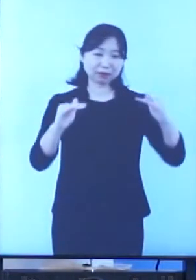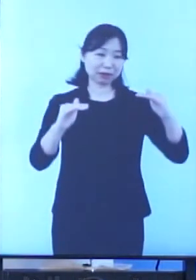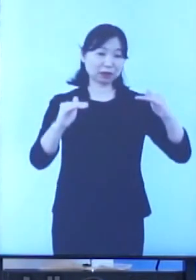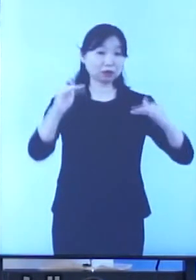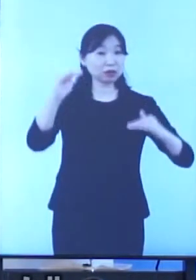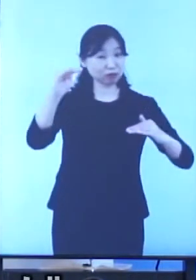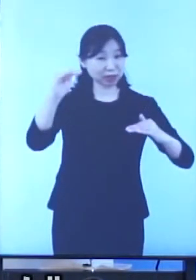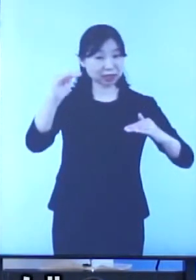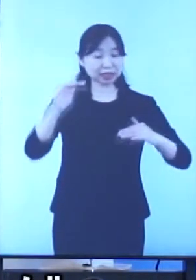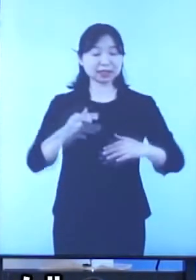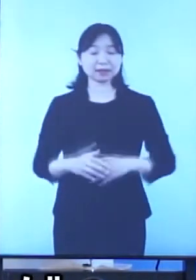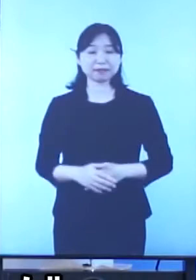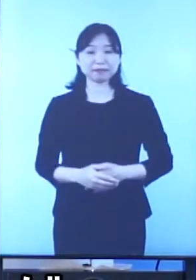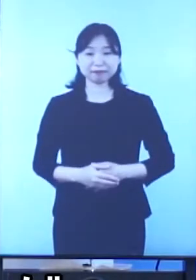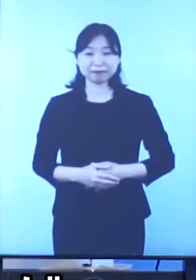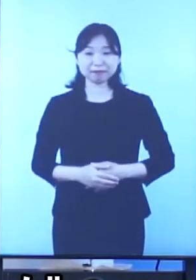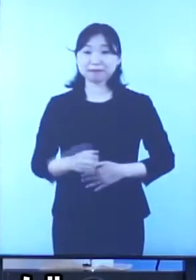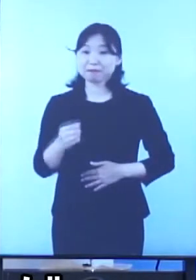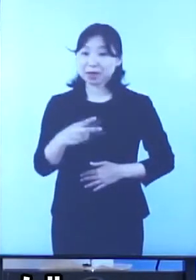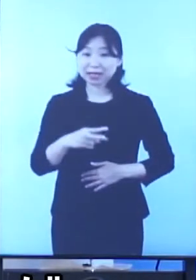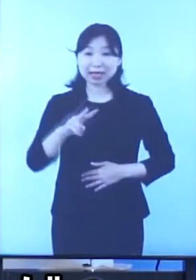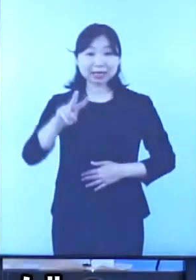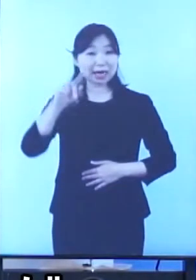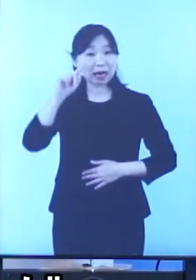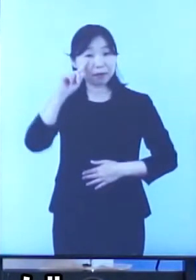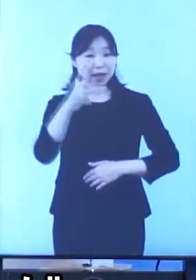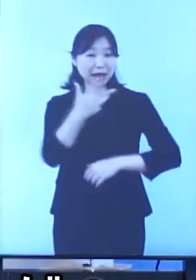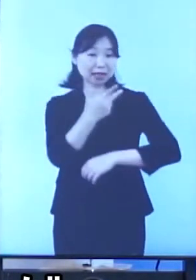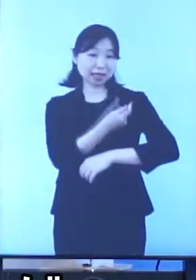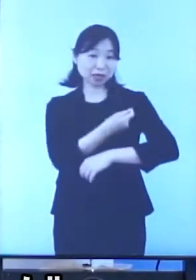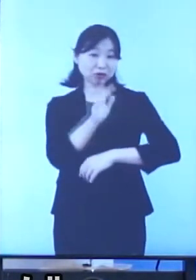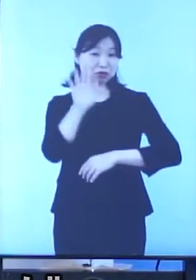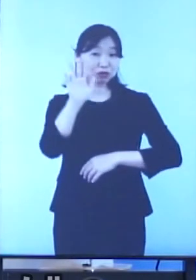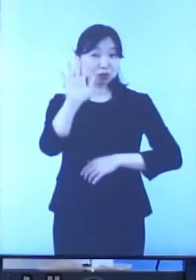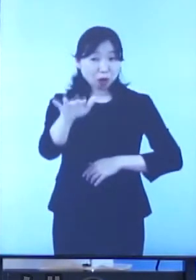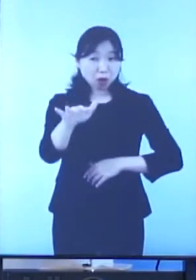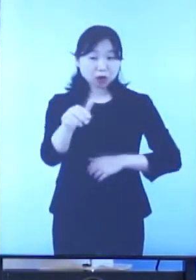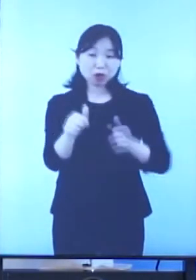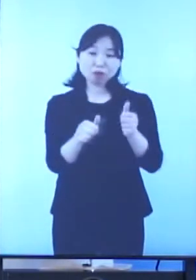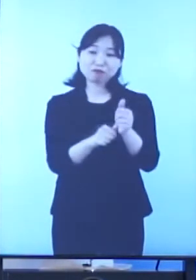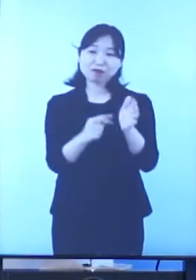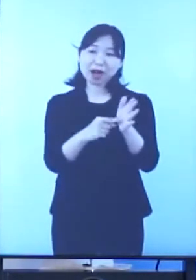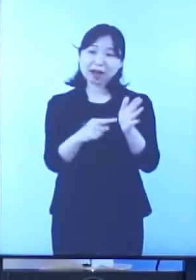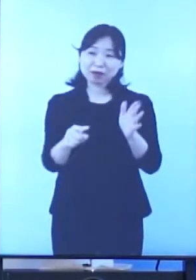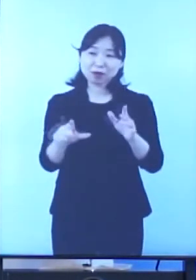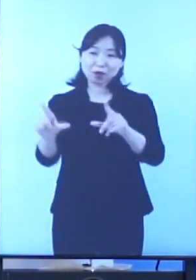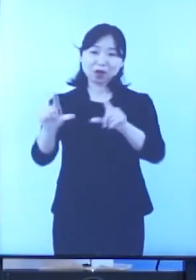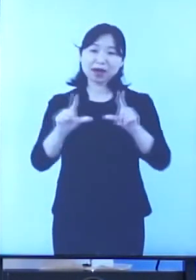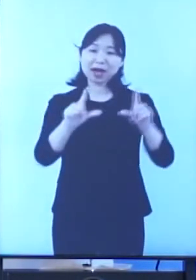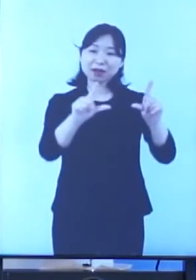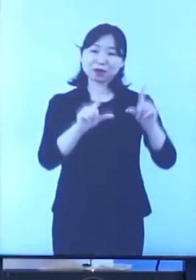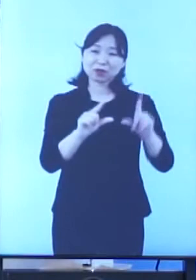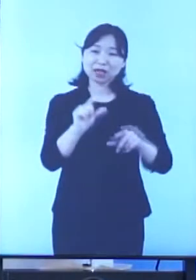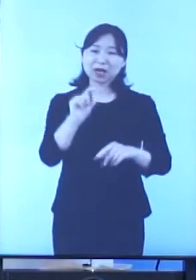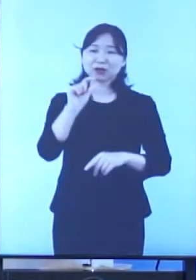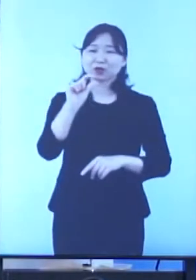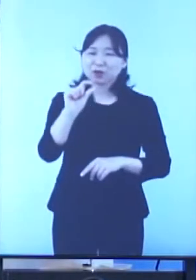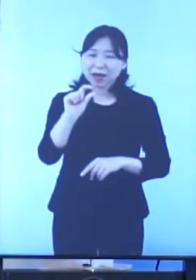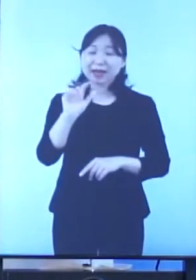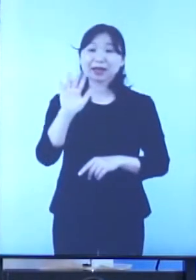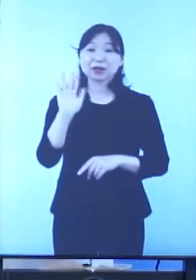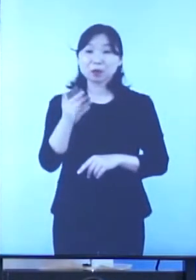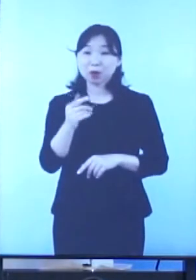。また2回目接種後についてはまだ回答者が少なく先行報告ということではあり